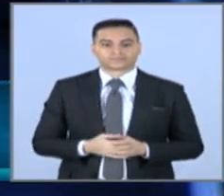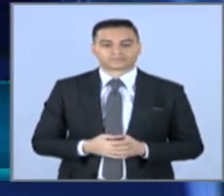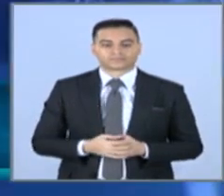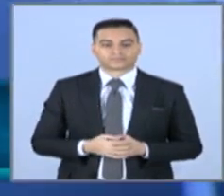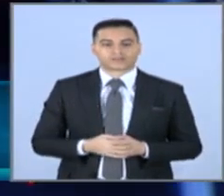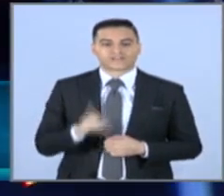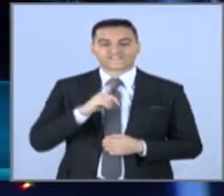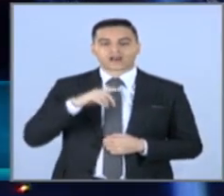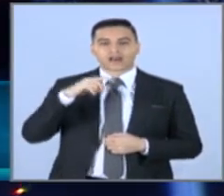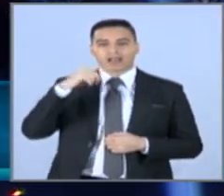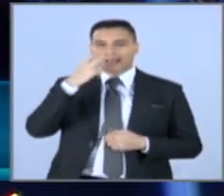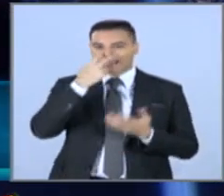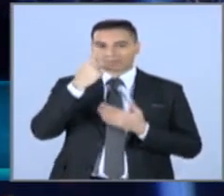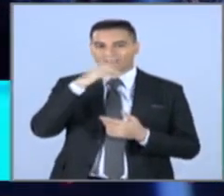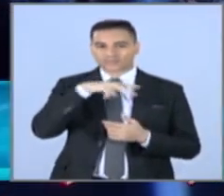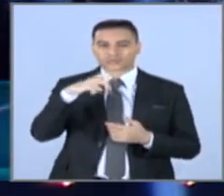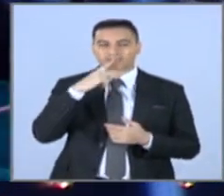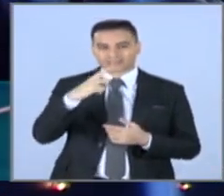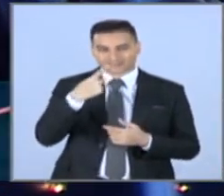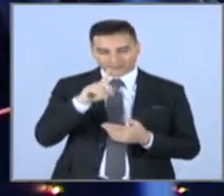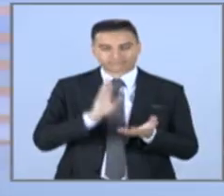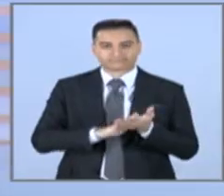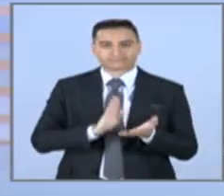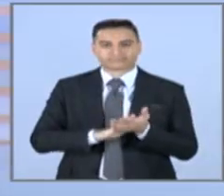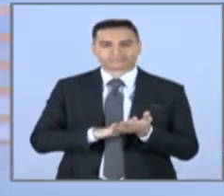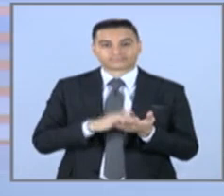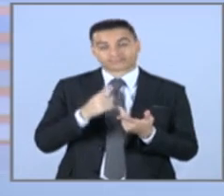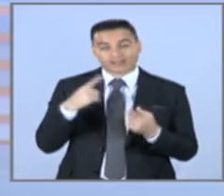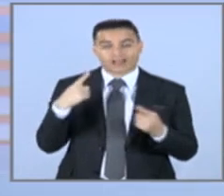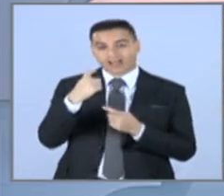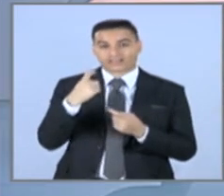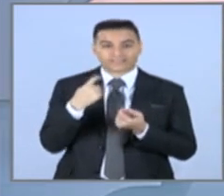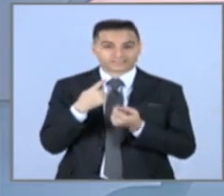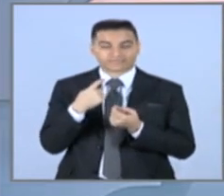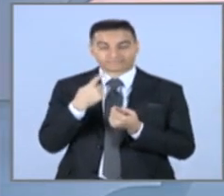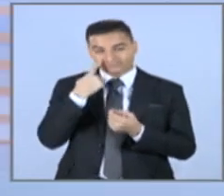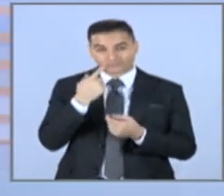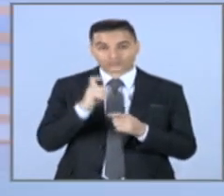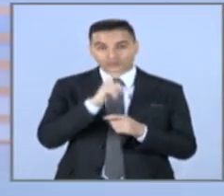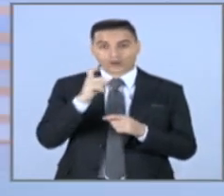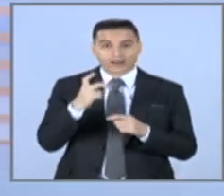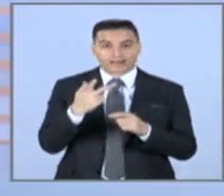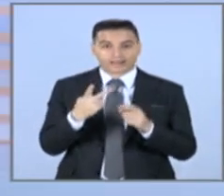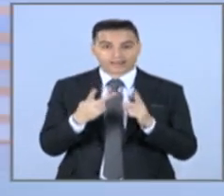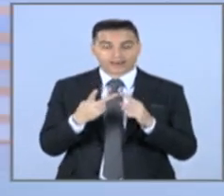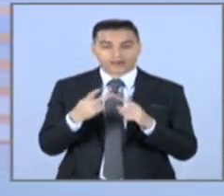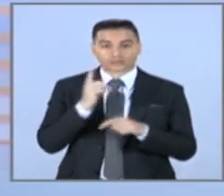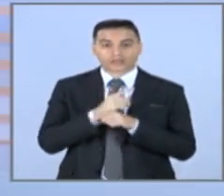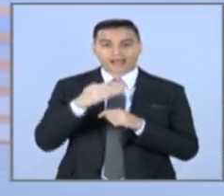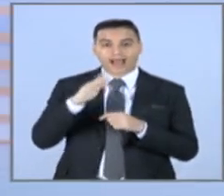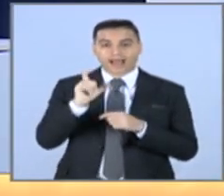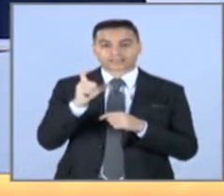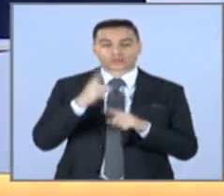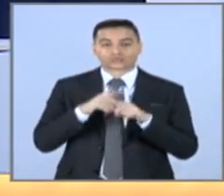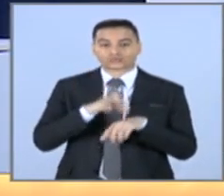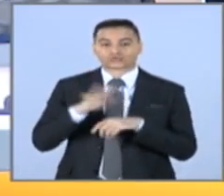بالقرن 19. برافو عليك يا محمد، هدف بلا مقابل. السؤال الثاني، أستاذ حسن والدكتور